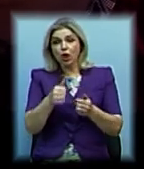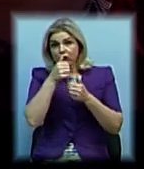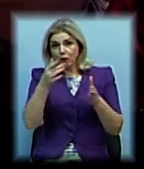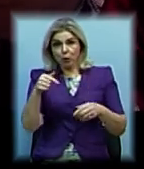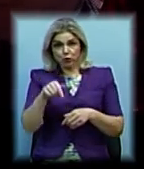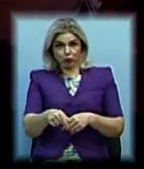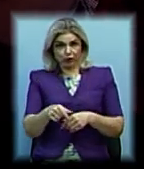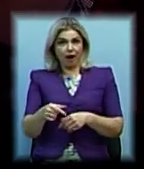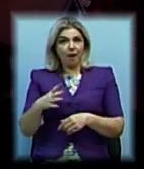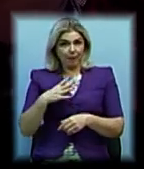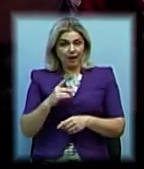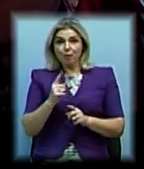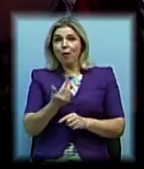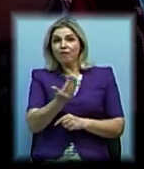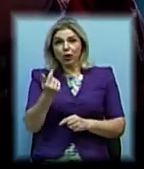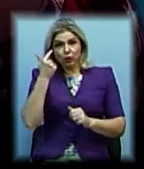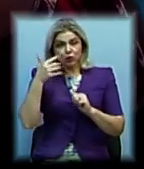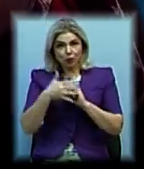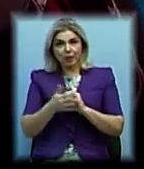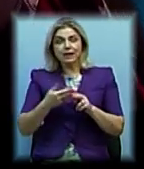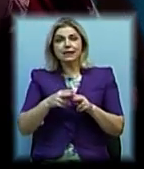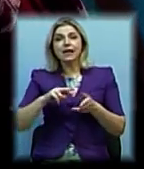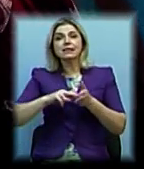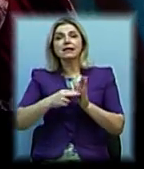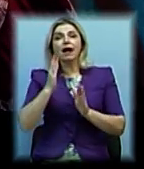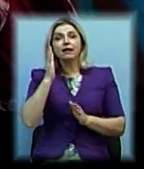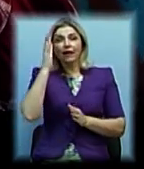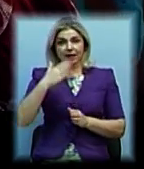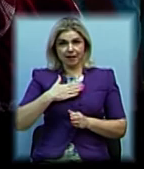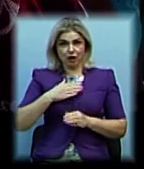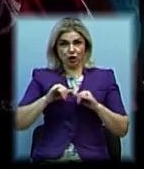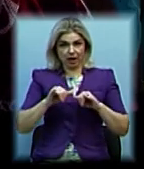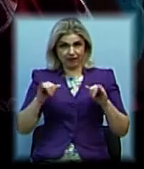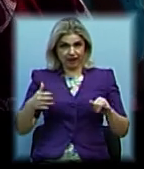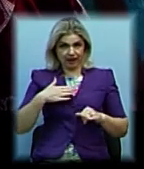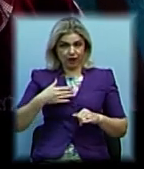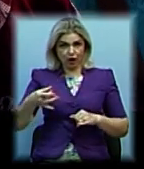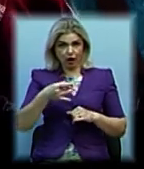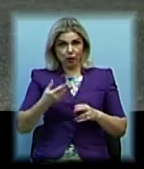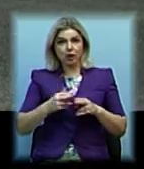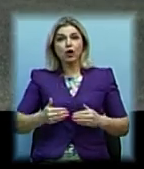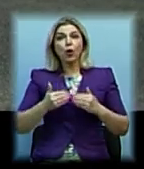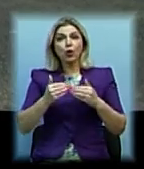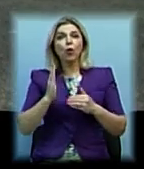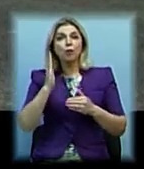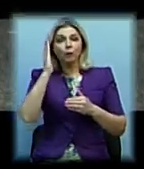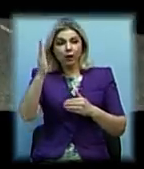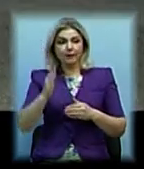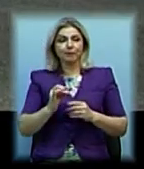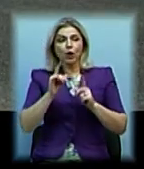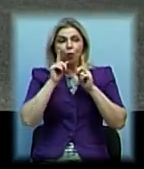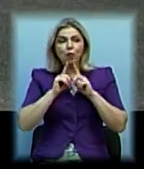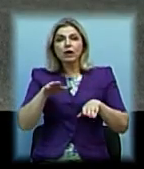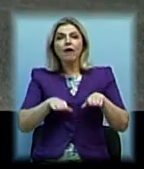зайти, тому що ви ж розумієте, це стратегія розвитку нашого району, це крок у майбутнє. Мобільні